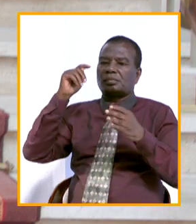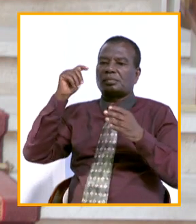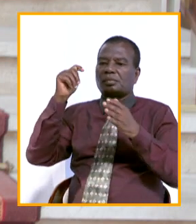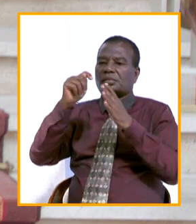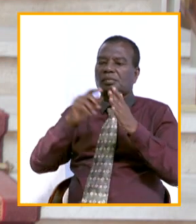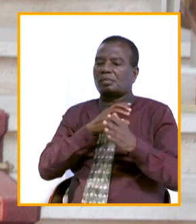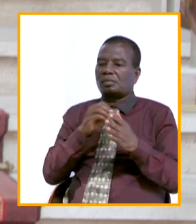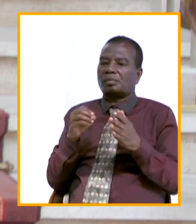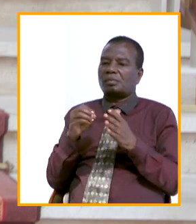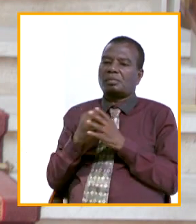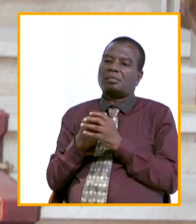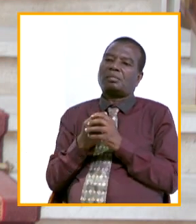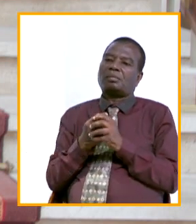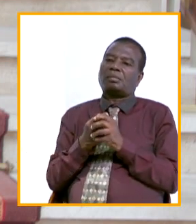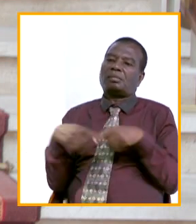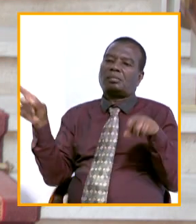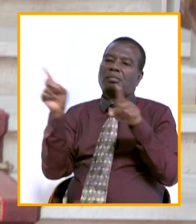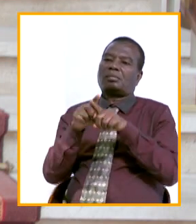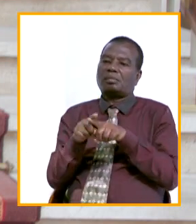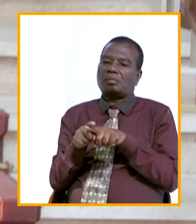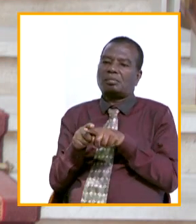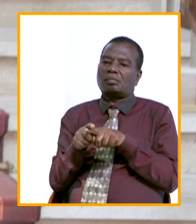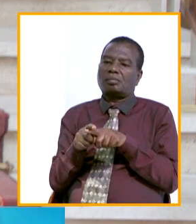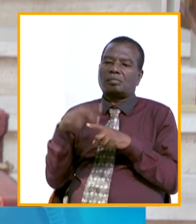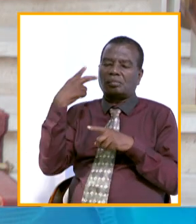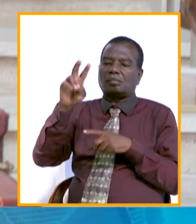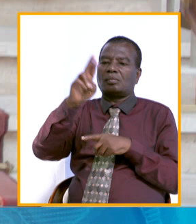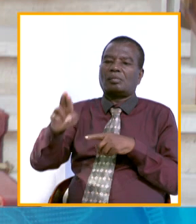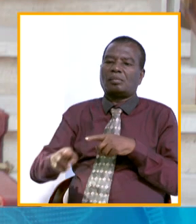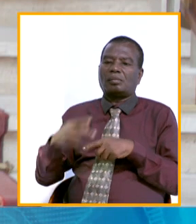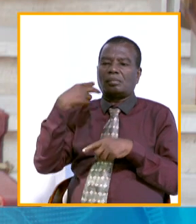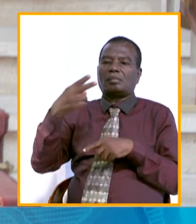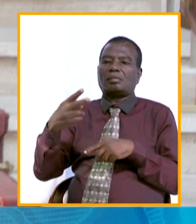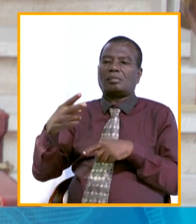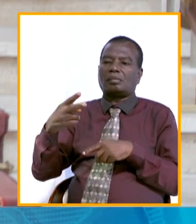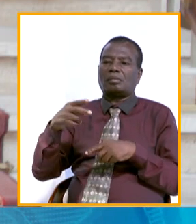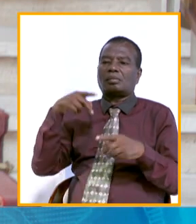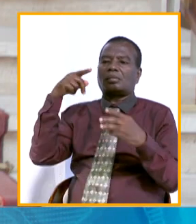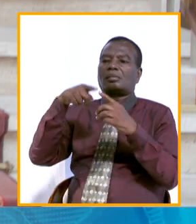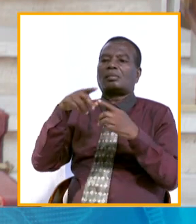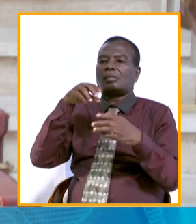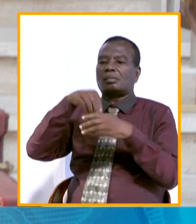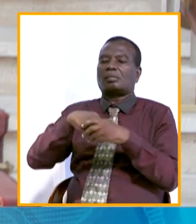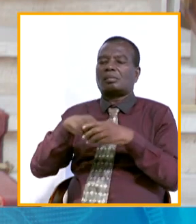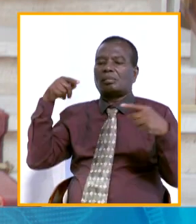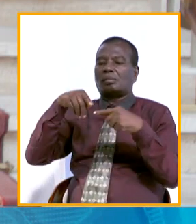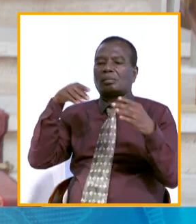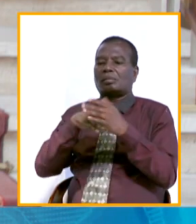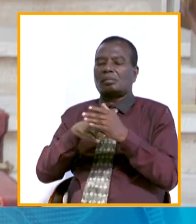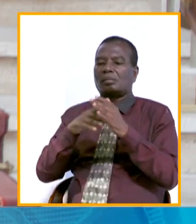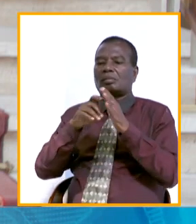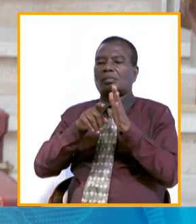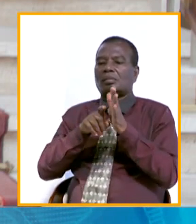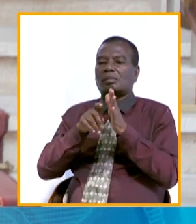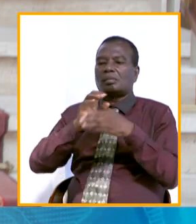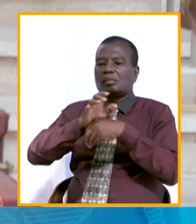antigéniques. Ainsi, au vu des résultats remarquables atteints dans le cadre de la lutte contre la COVID-19